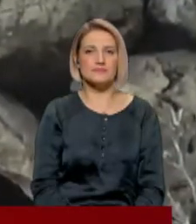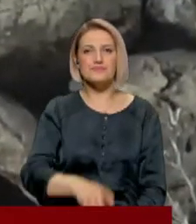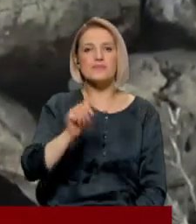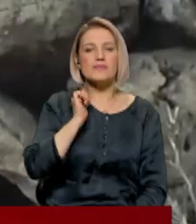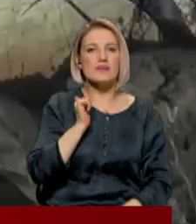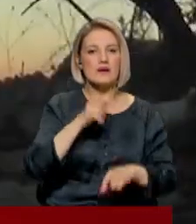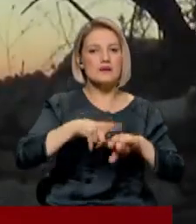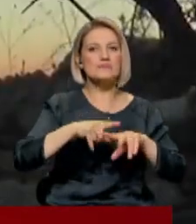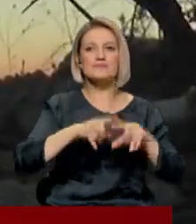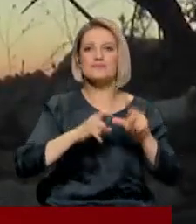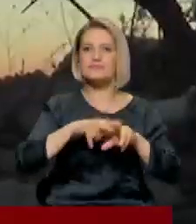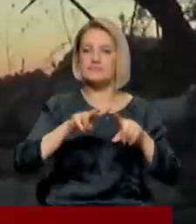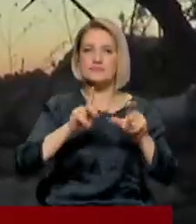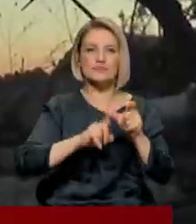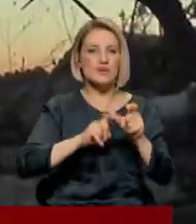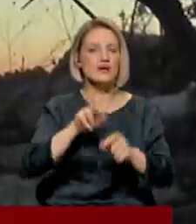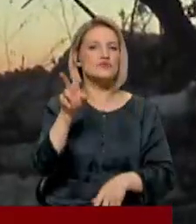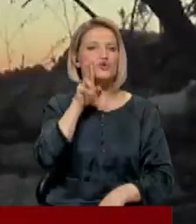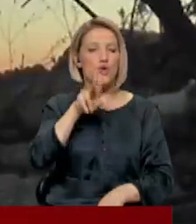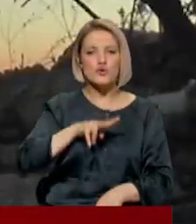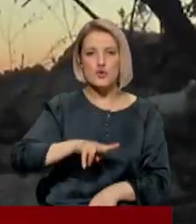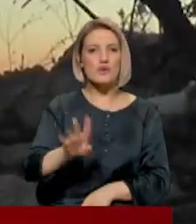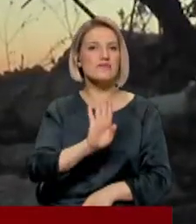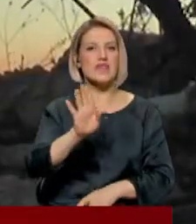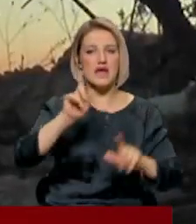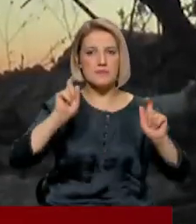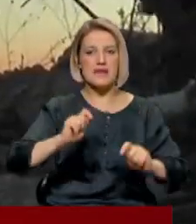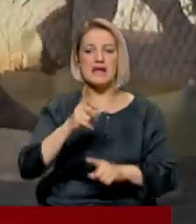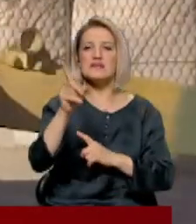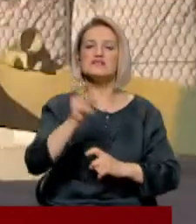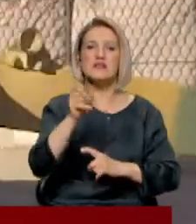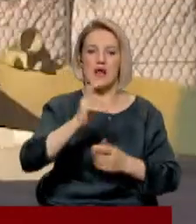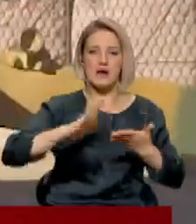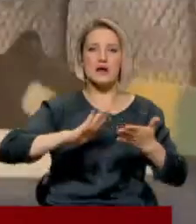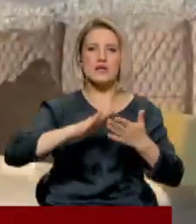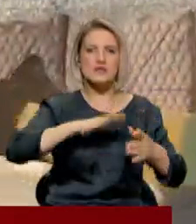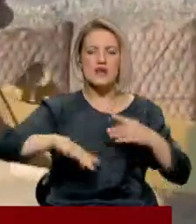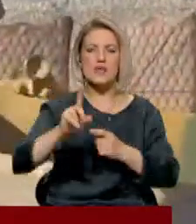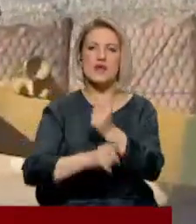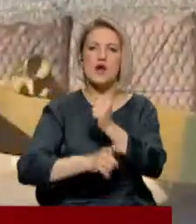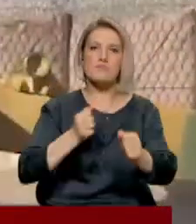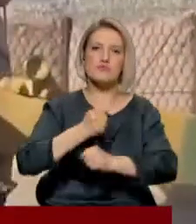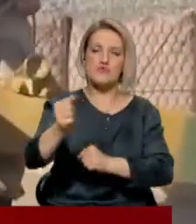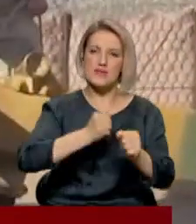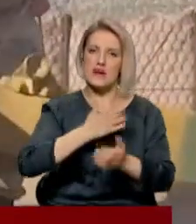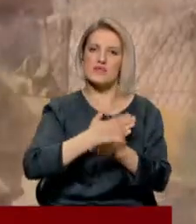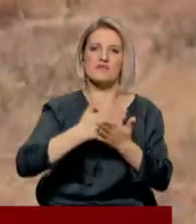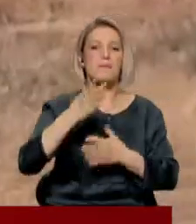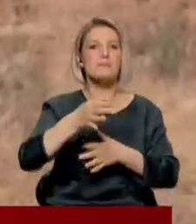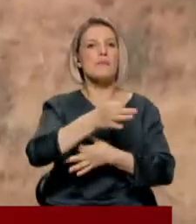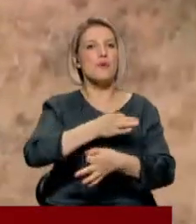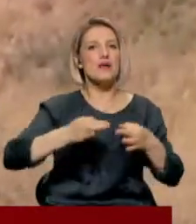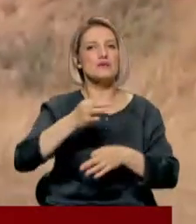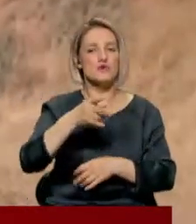Şehit Hasan Çatal son yolculuğuna uğurlanırken silah arkadaşları da terörle mücadeleye aralıksız devam ediyordu. Pençe Kilit